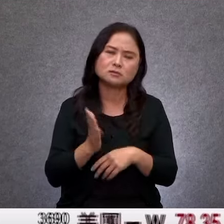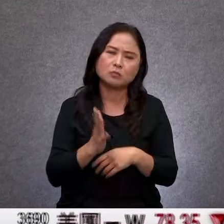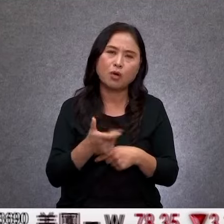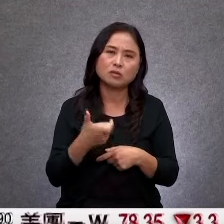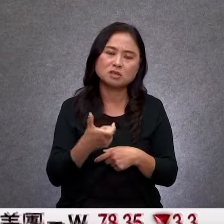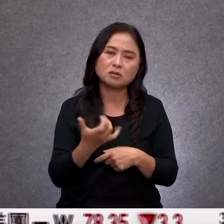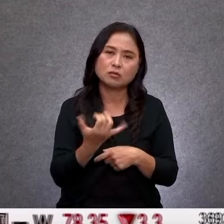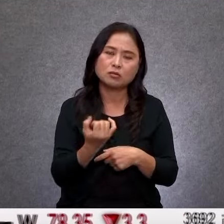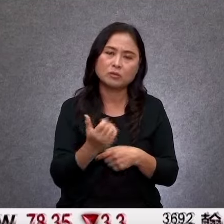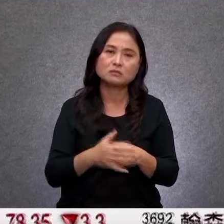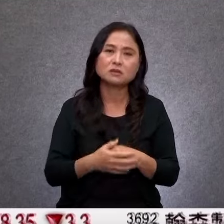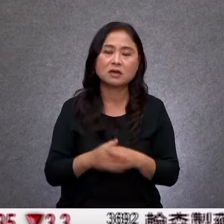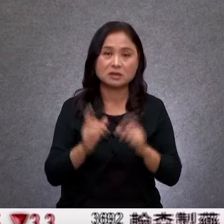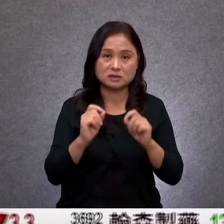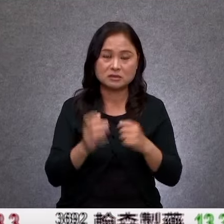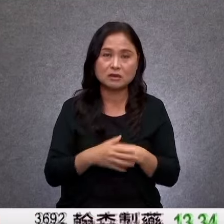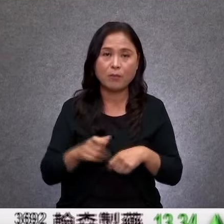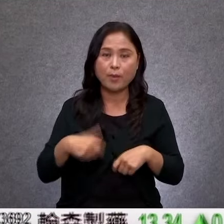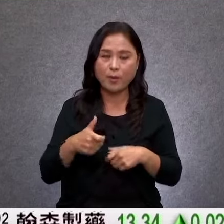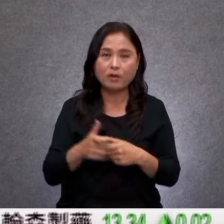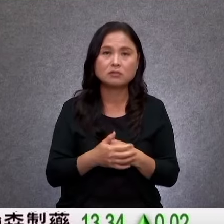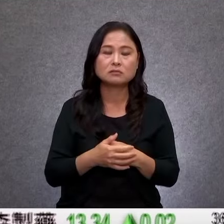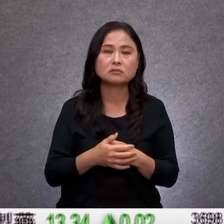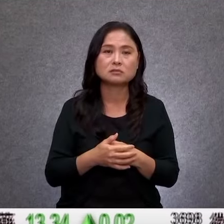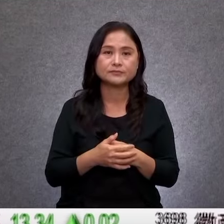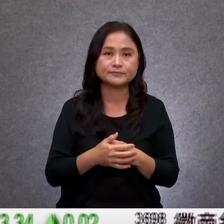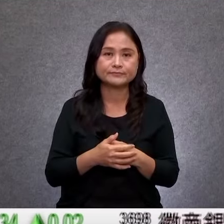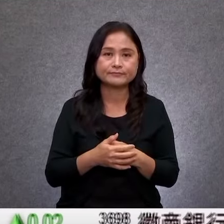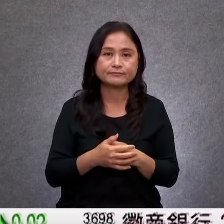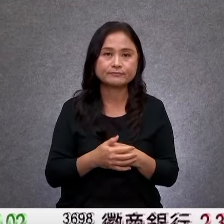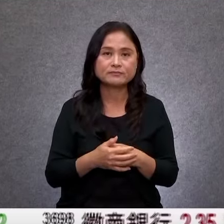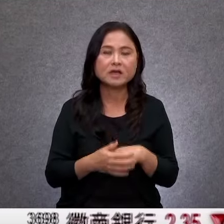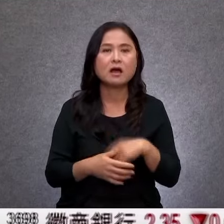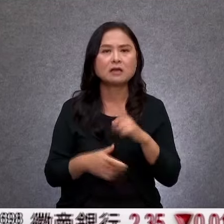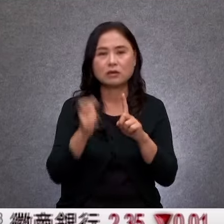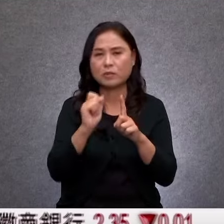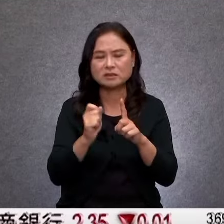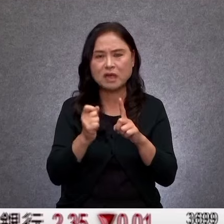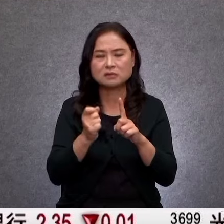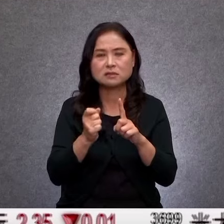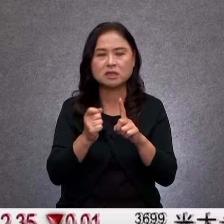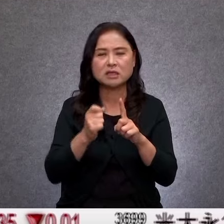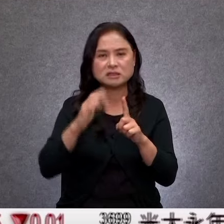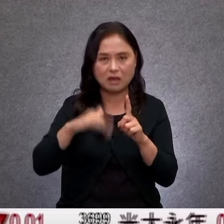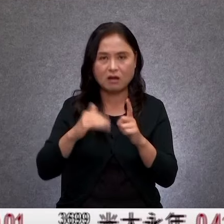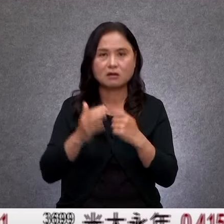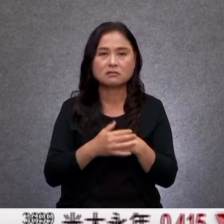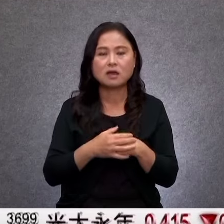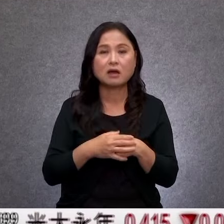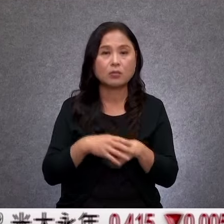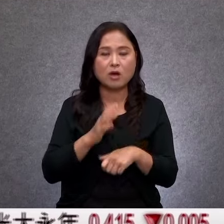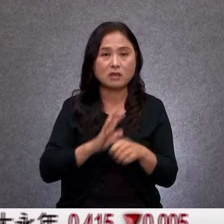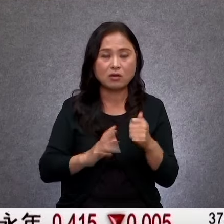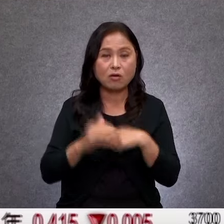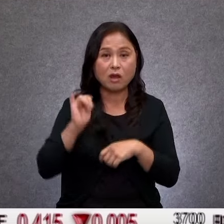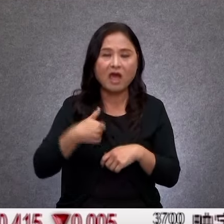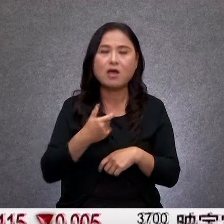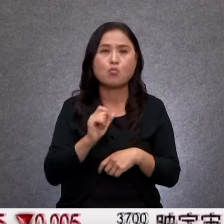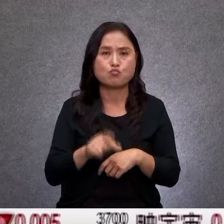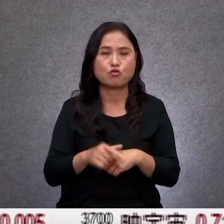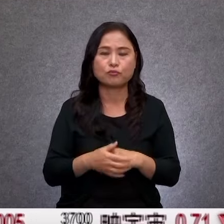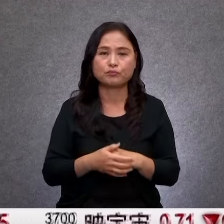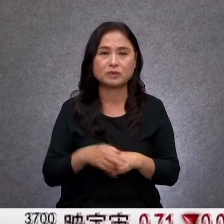加3%，只係60蚊到，即係話咧，佢個開支多咗唔超過1%。所以喺